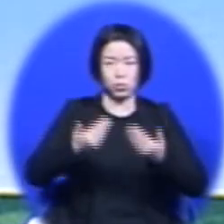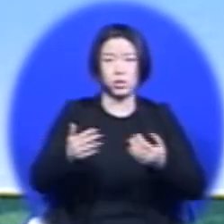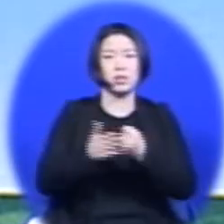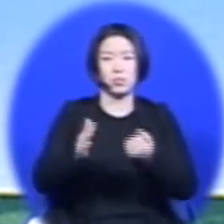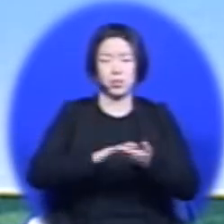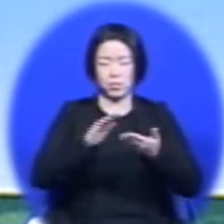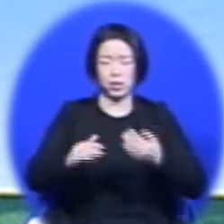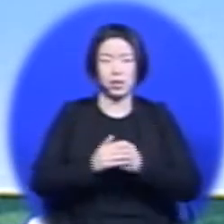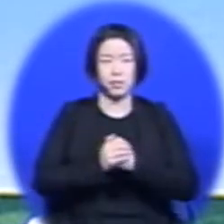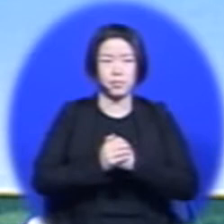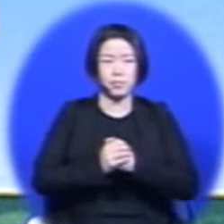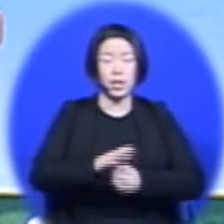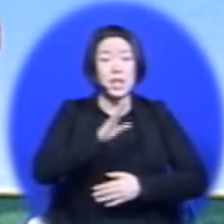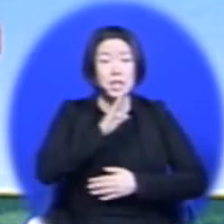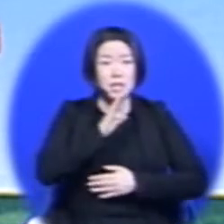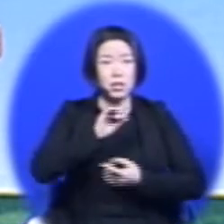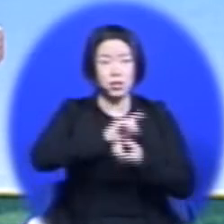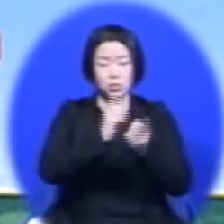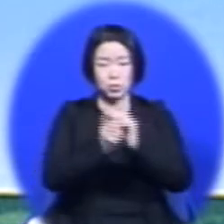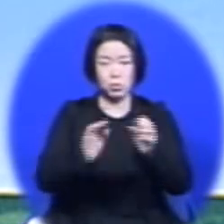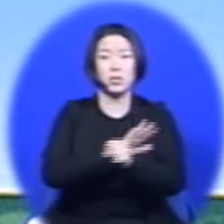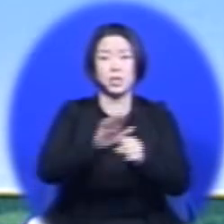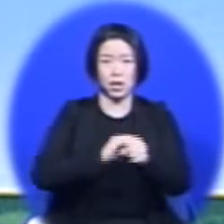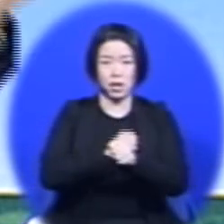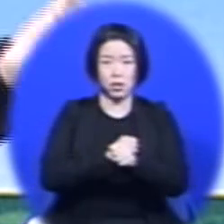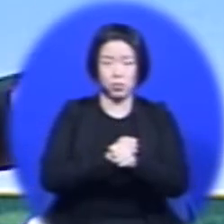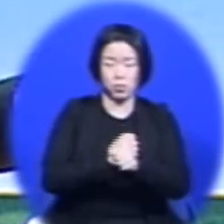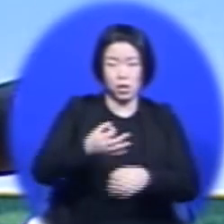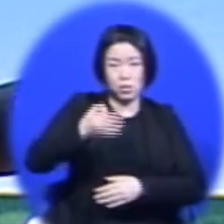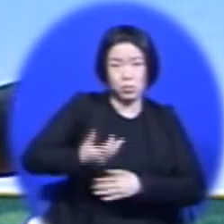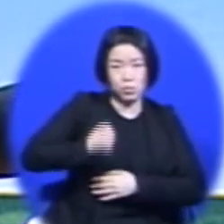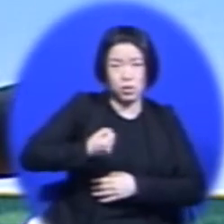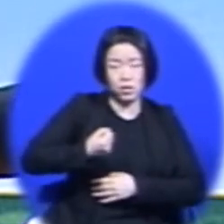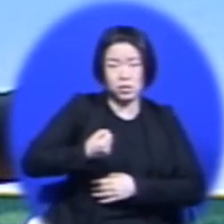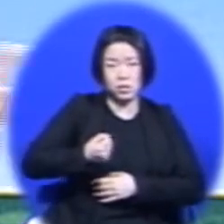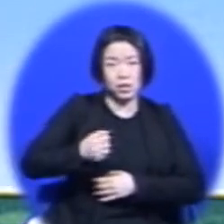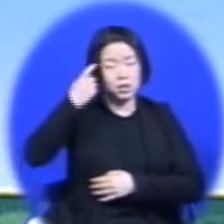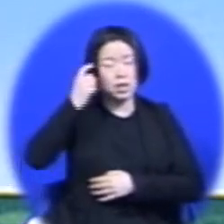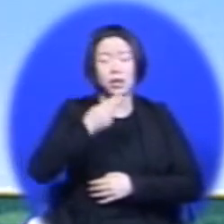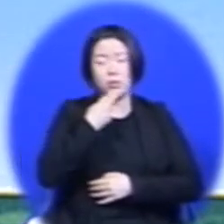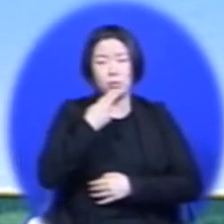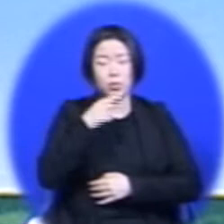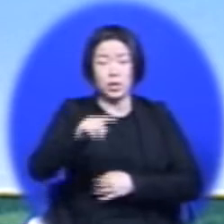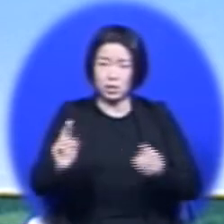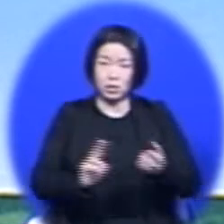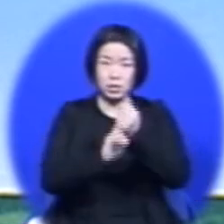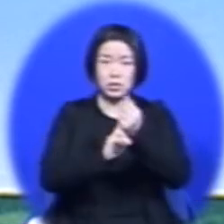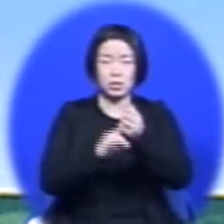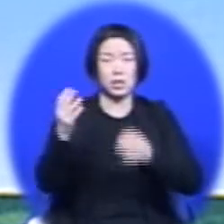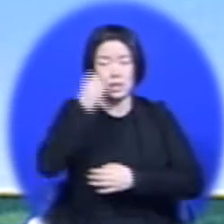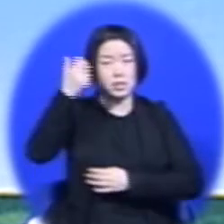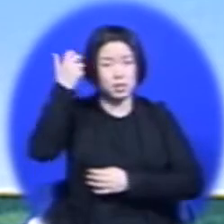때문입니다. 진정 서로 사랑하고 소유 개념이 없어지고 이런 기적이